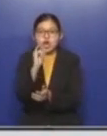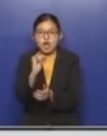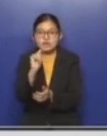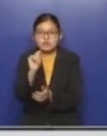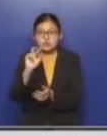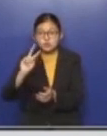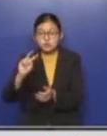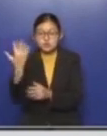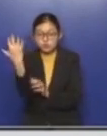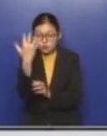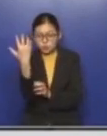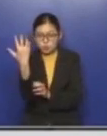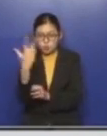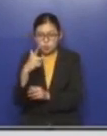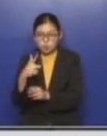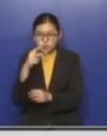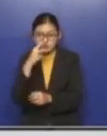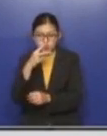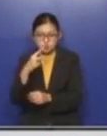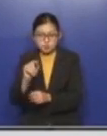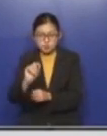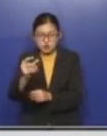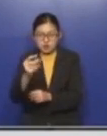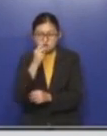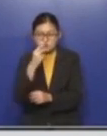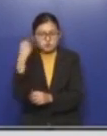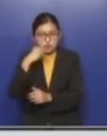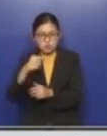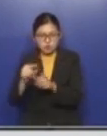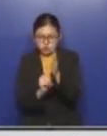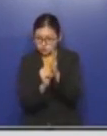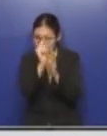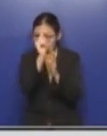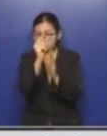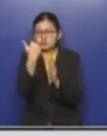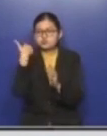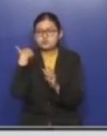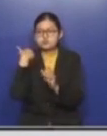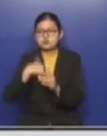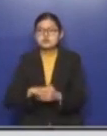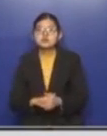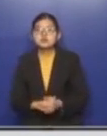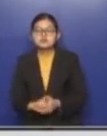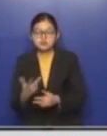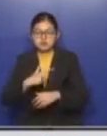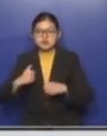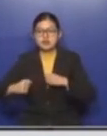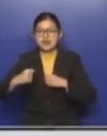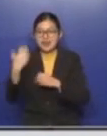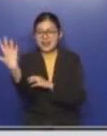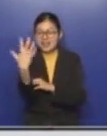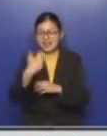สูงขึ้นแล้วท่านทำไมต้องตัดรายการนี้ไปท่านจะมาคู่กับรายการสถานีประชาชนก็ย่อมสามารถทำ